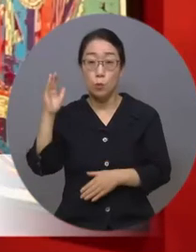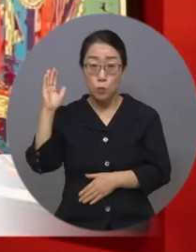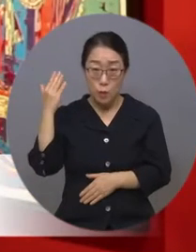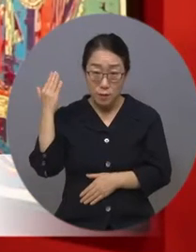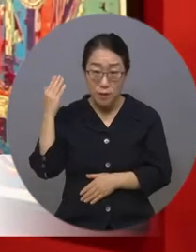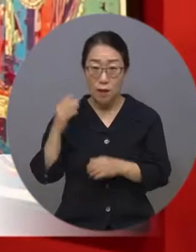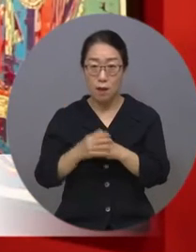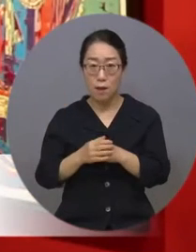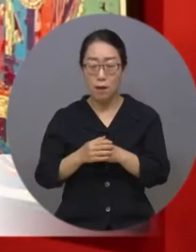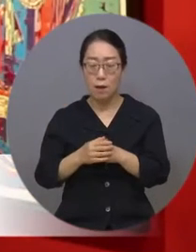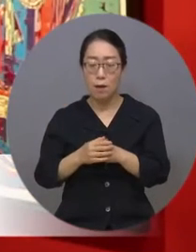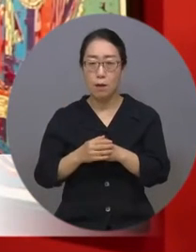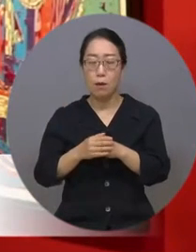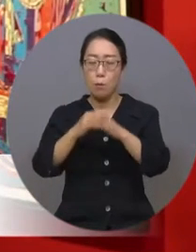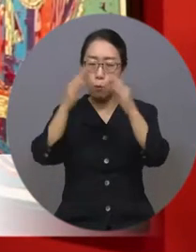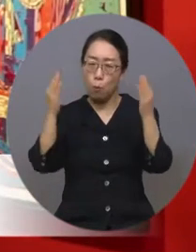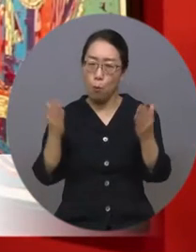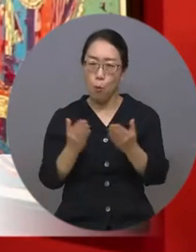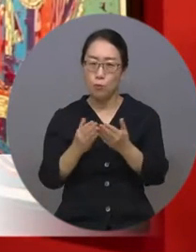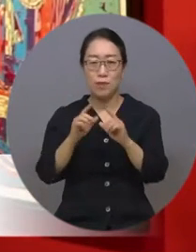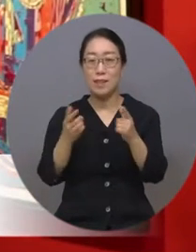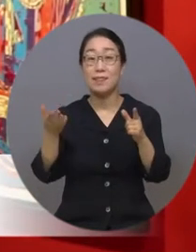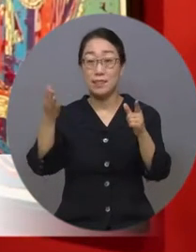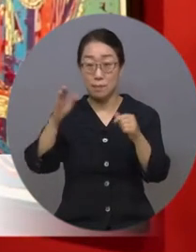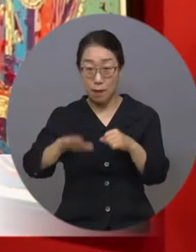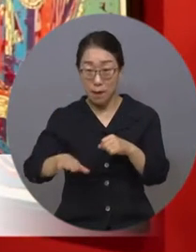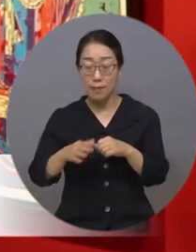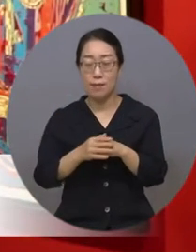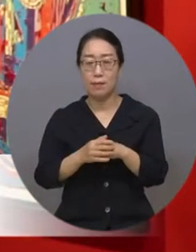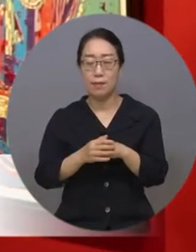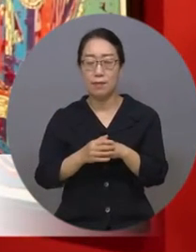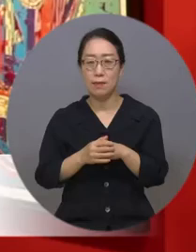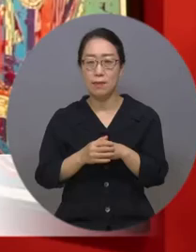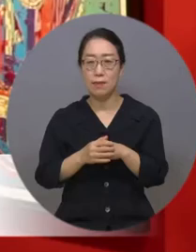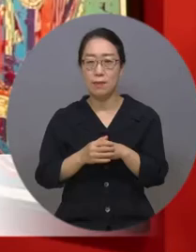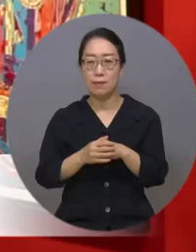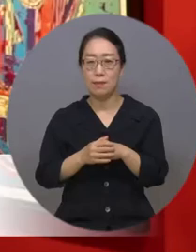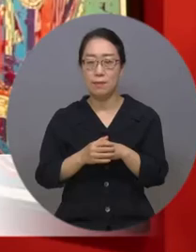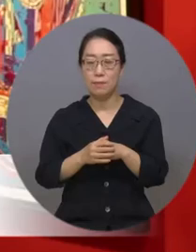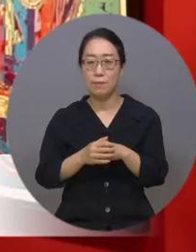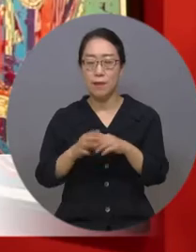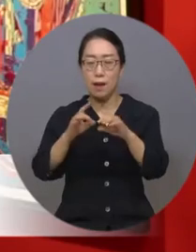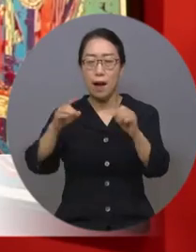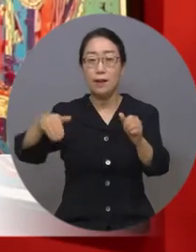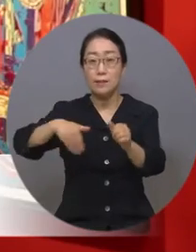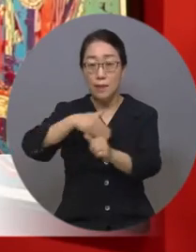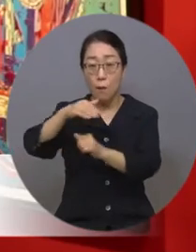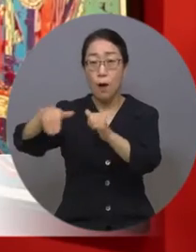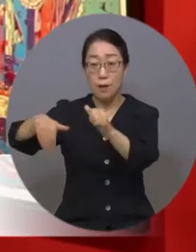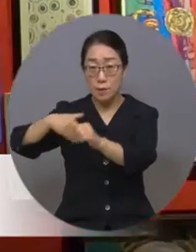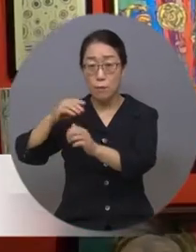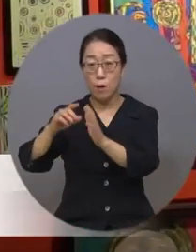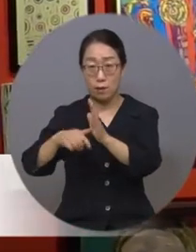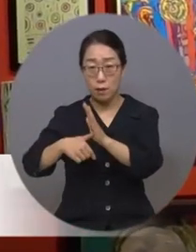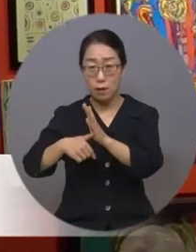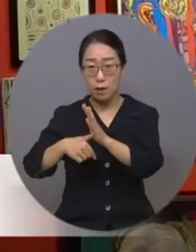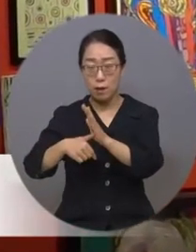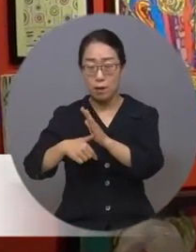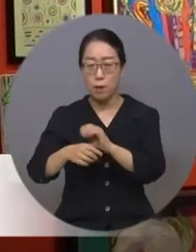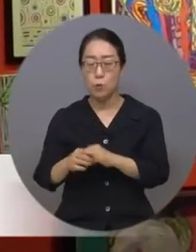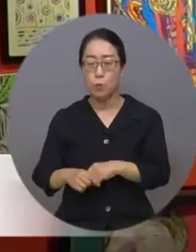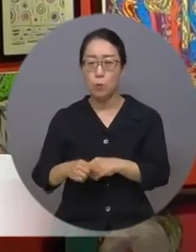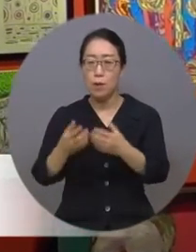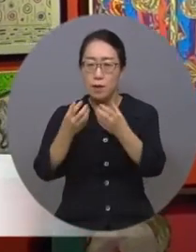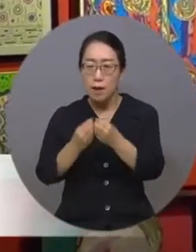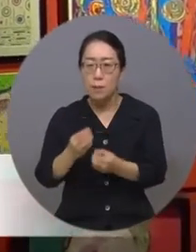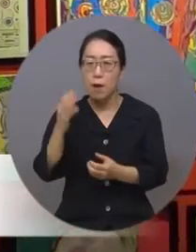이제 현대인들이 모두 다 그렇진 않겠지만 그 각 상황 상황마다 약간 가면을 쓰고